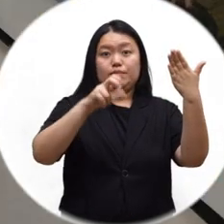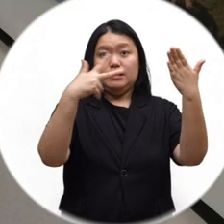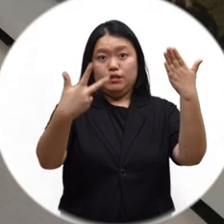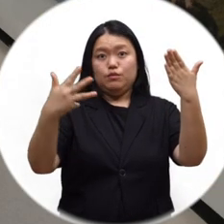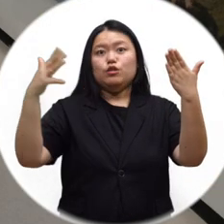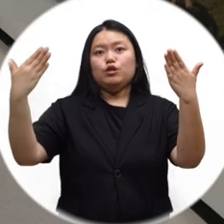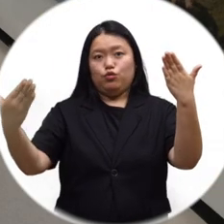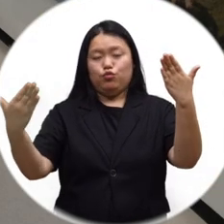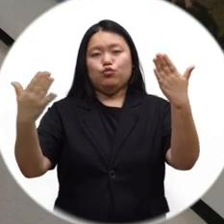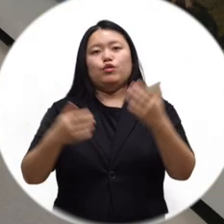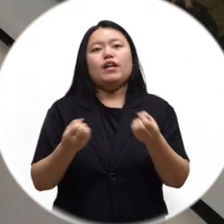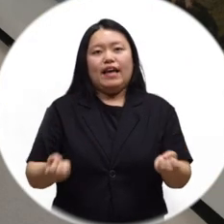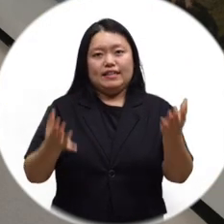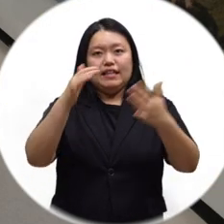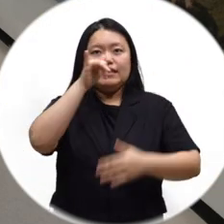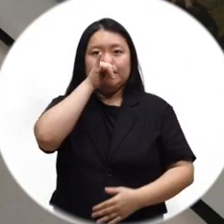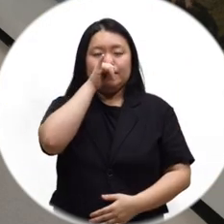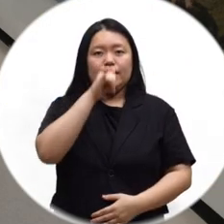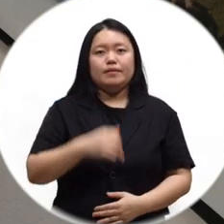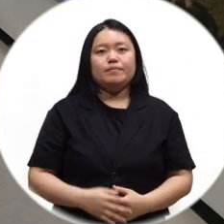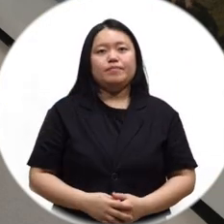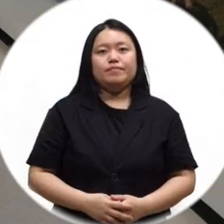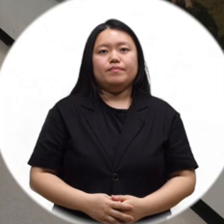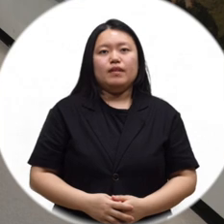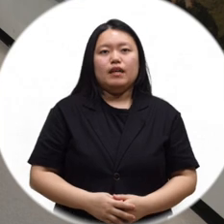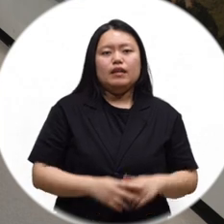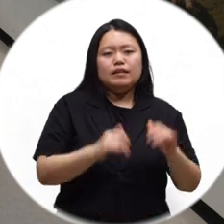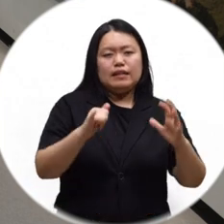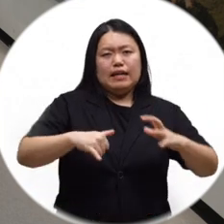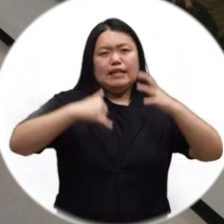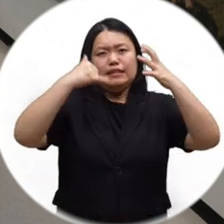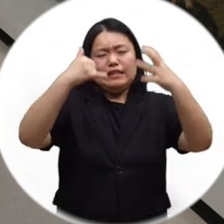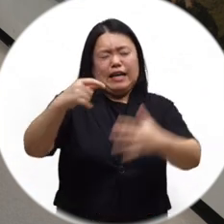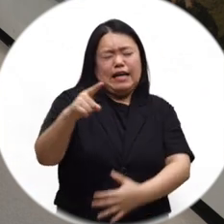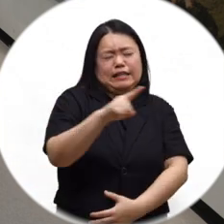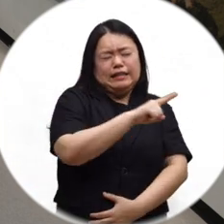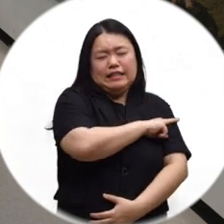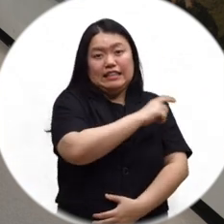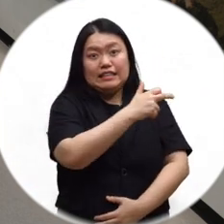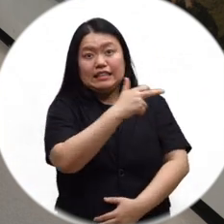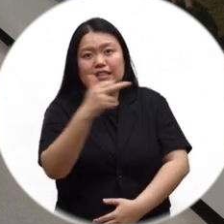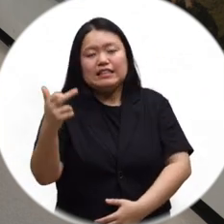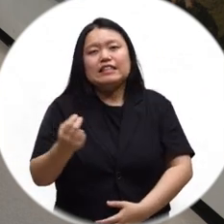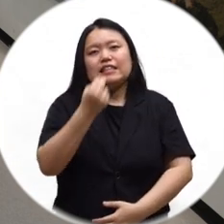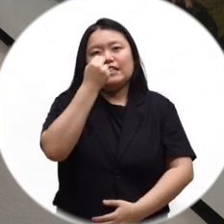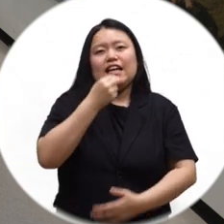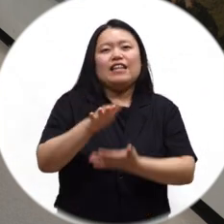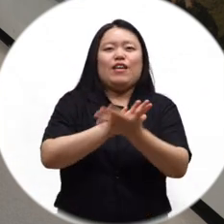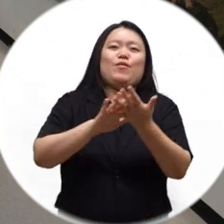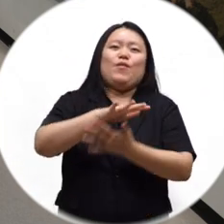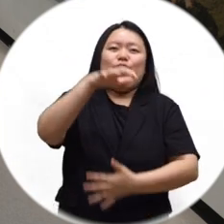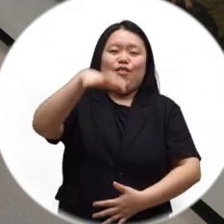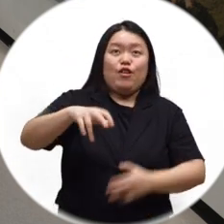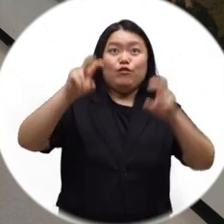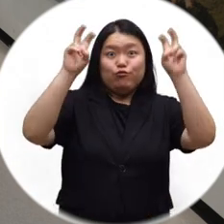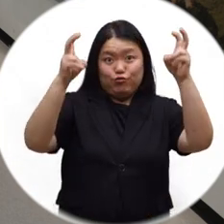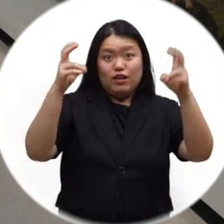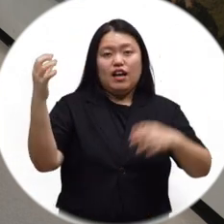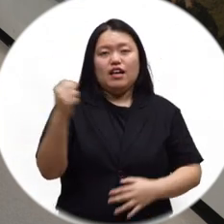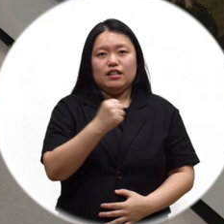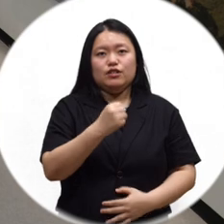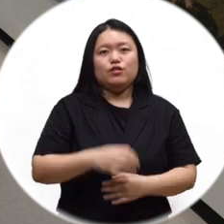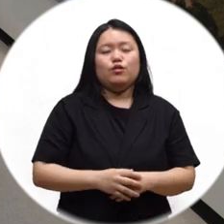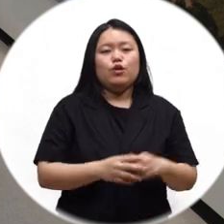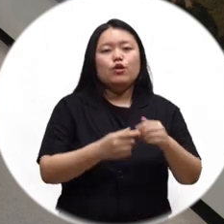열립니다 세상에서 가장 큰 생태예술 놀이터를 주 로 두 개 대표 프로그램과 총 2개 프로그램이